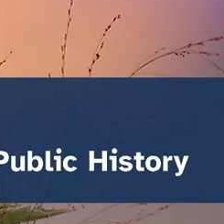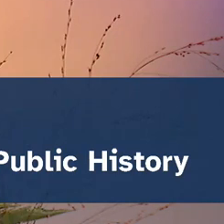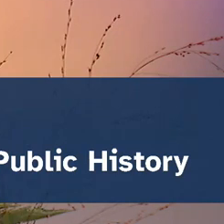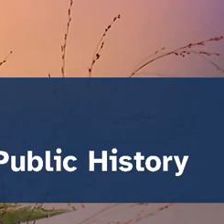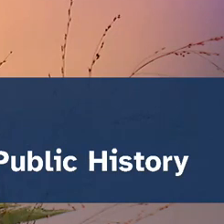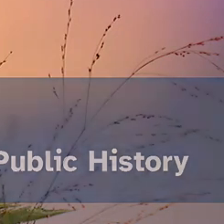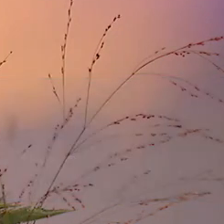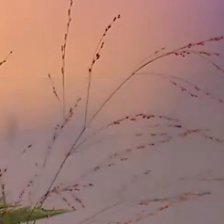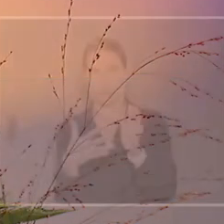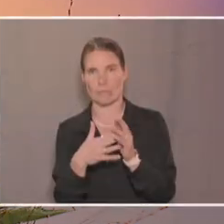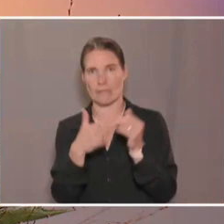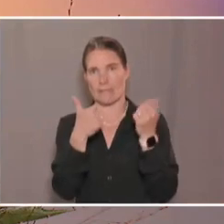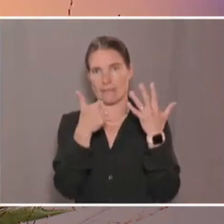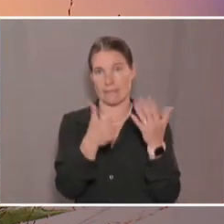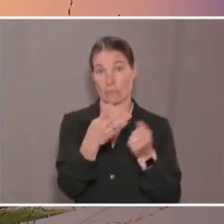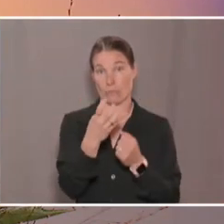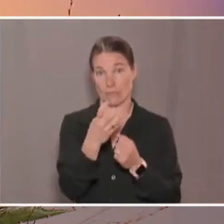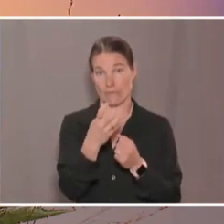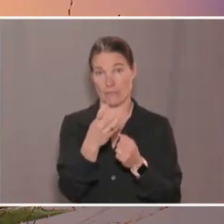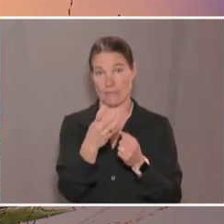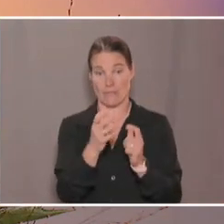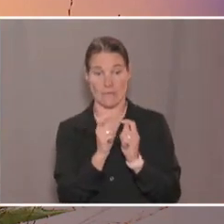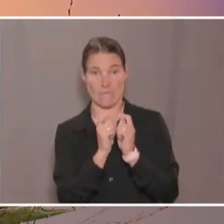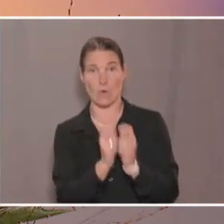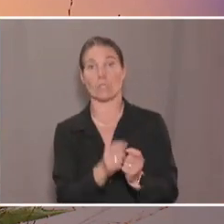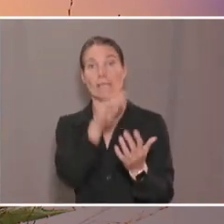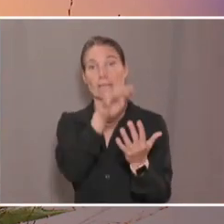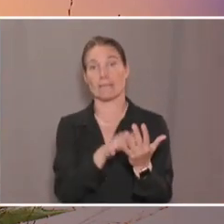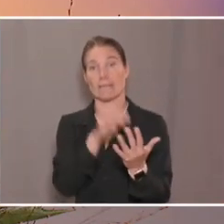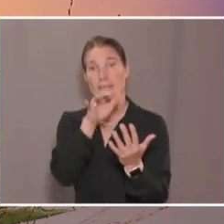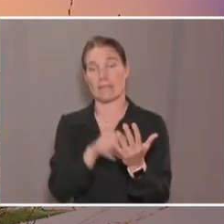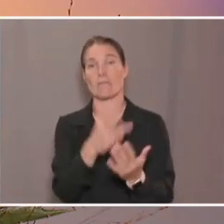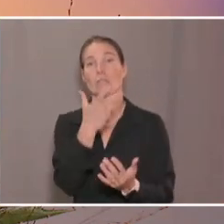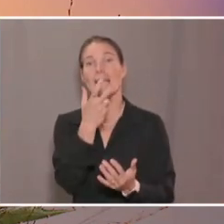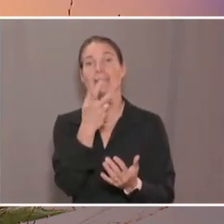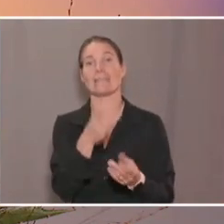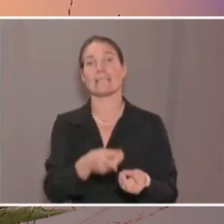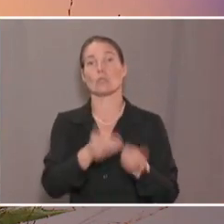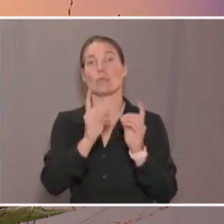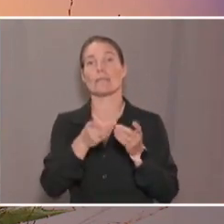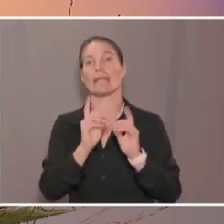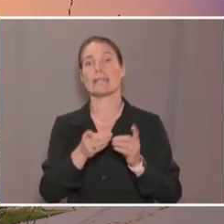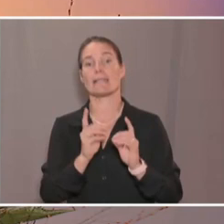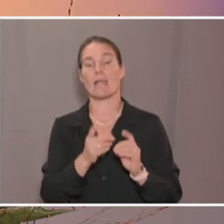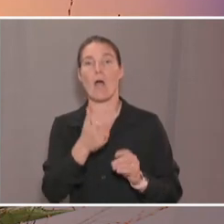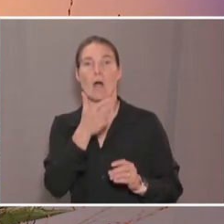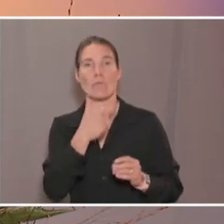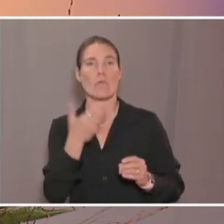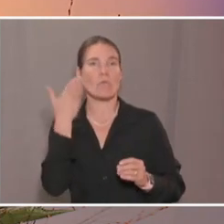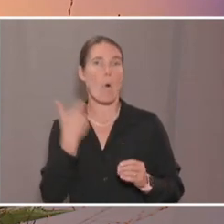überprüfte 1946 eine Vorschlagsliste von 30 DozentInnen auf politische